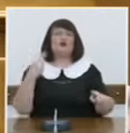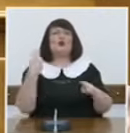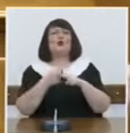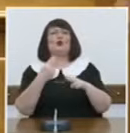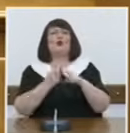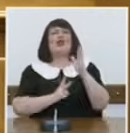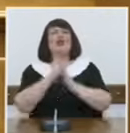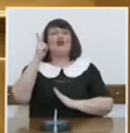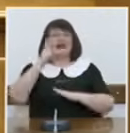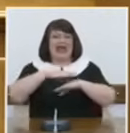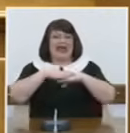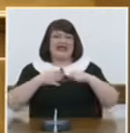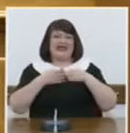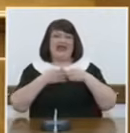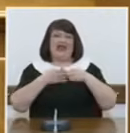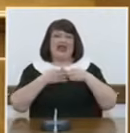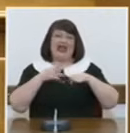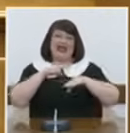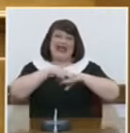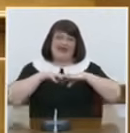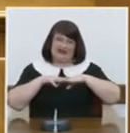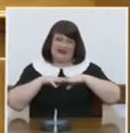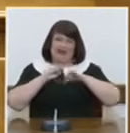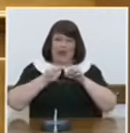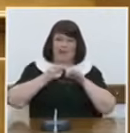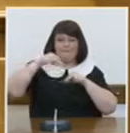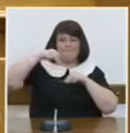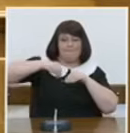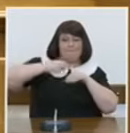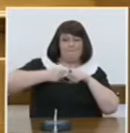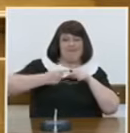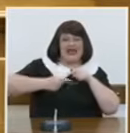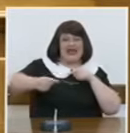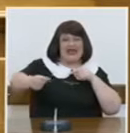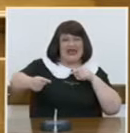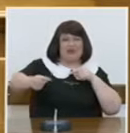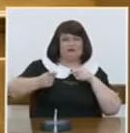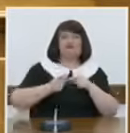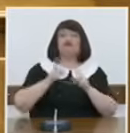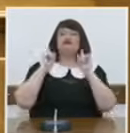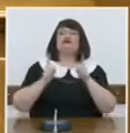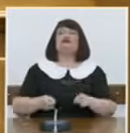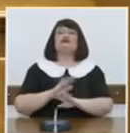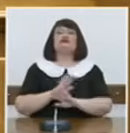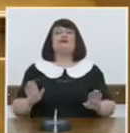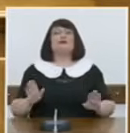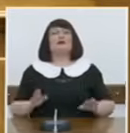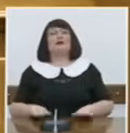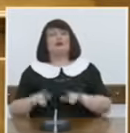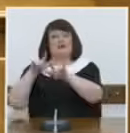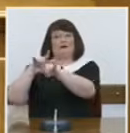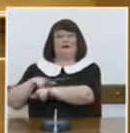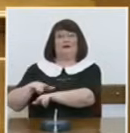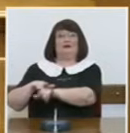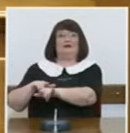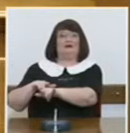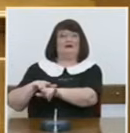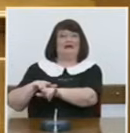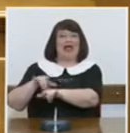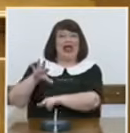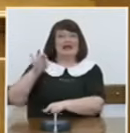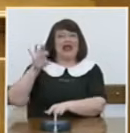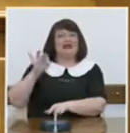μιλίων και έτσι φαίνει στην Τουρκία προτελεσμένου γεγονότος. Διότι οι Τούρκοι έχουν καθυλωμένη την αεροπορία τους, δεν έχουν ανταλλακτικά, με χαμηλές